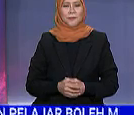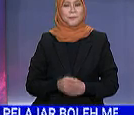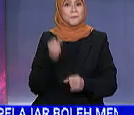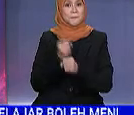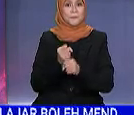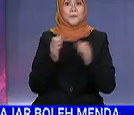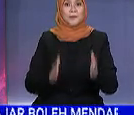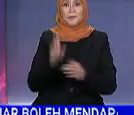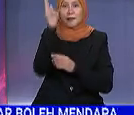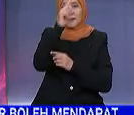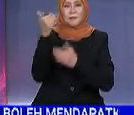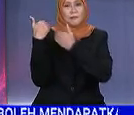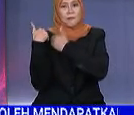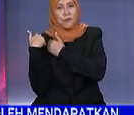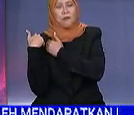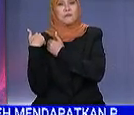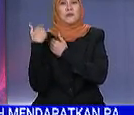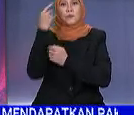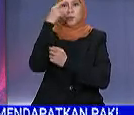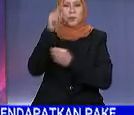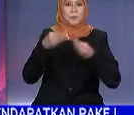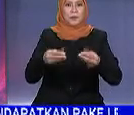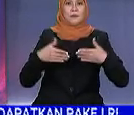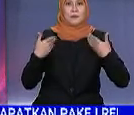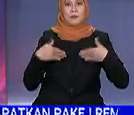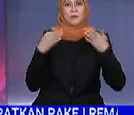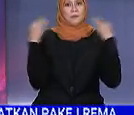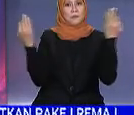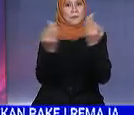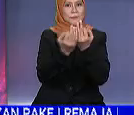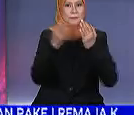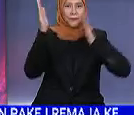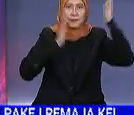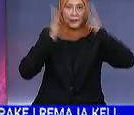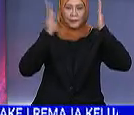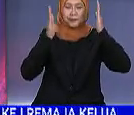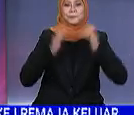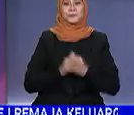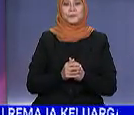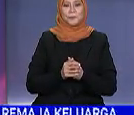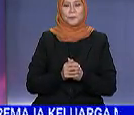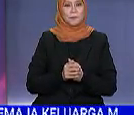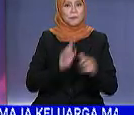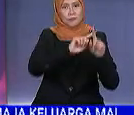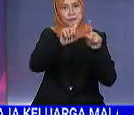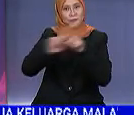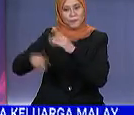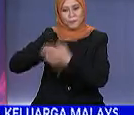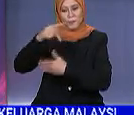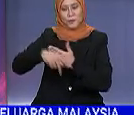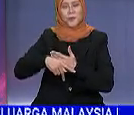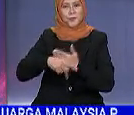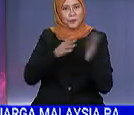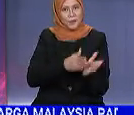Penjawat awam mempunyai tanggungjawab besar demi kesejahteraan keluarga Malaysia. Menerusi pelbagai inisiatif dan program yang